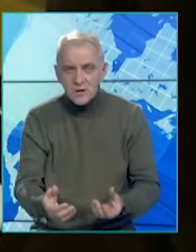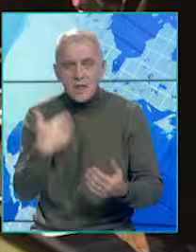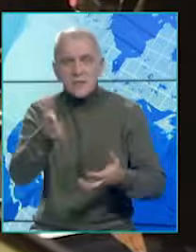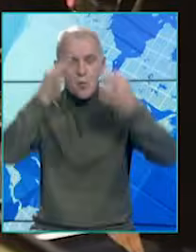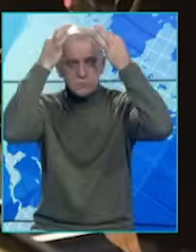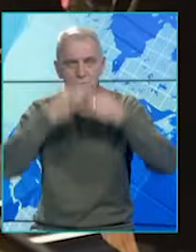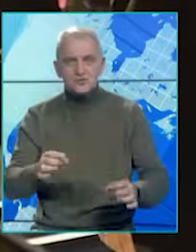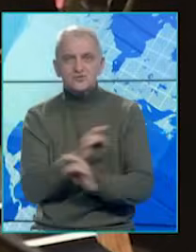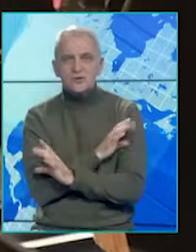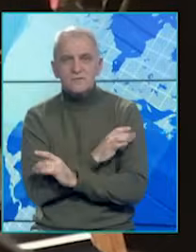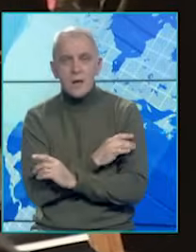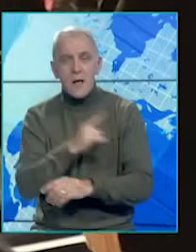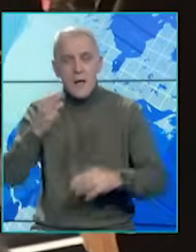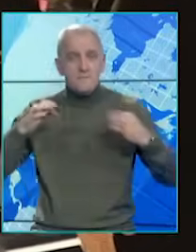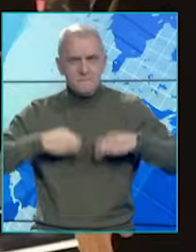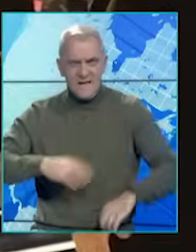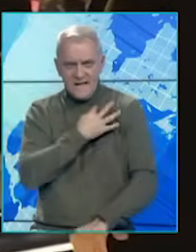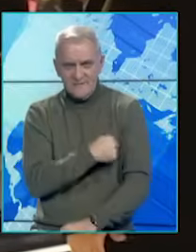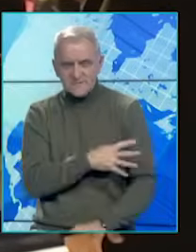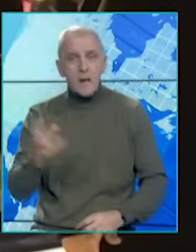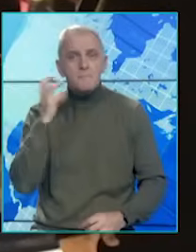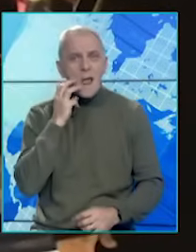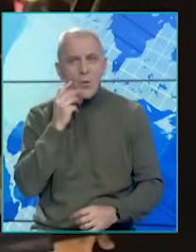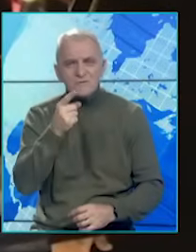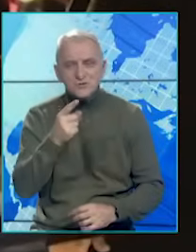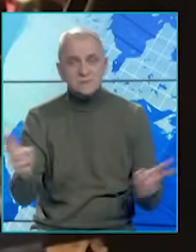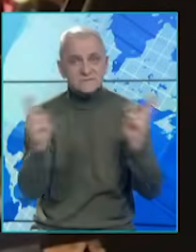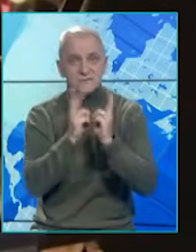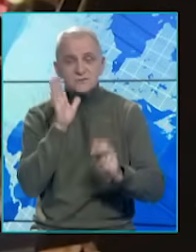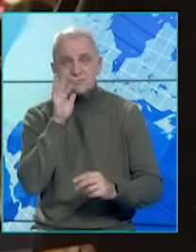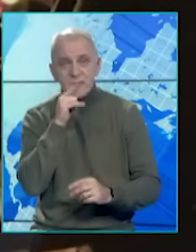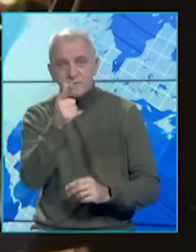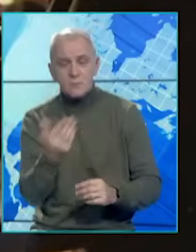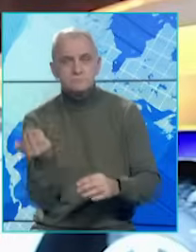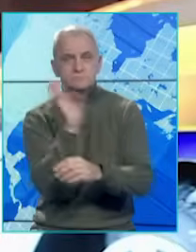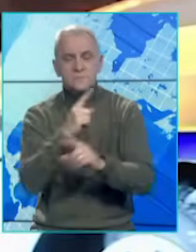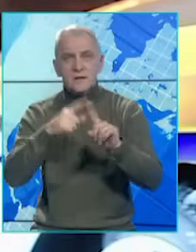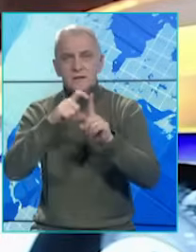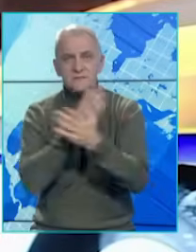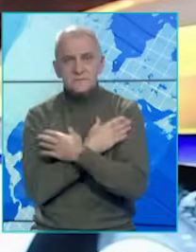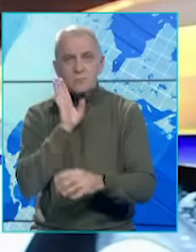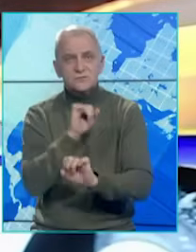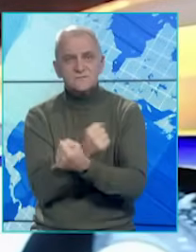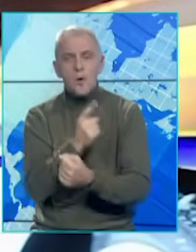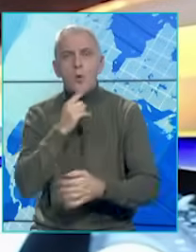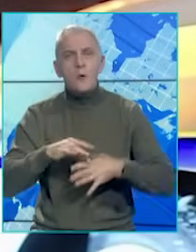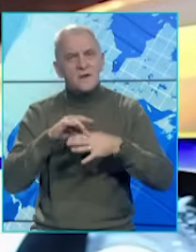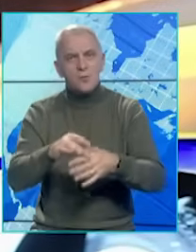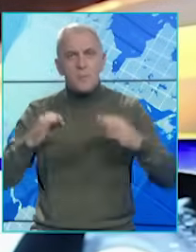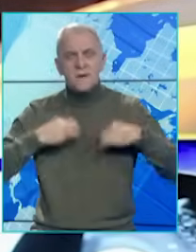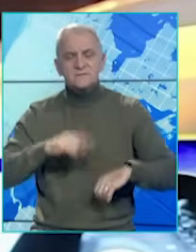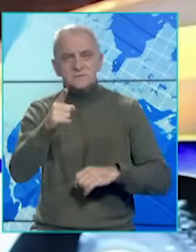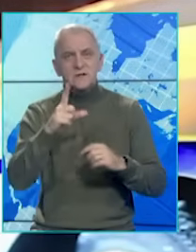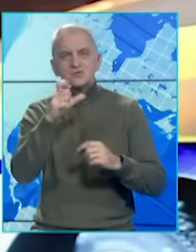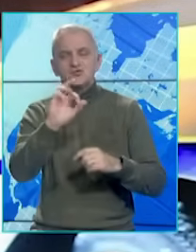odao počast žrtvama. Premijer Hrvatske Andrej Plenković sastao se večeras u Sarajevu sa izaslanstvom HDZ-a Bosne i Hercegovine koje je